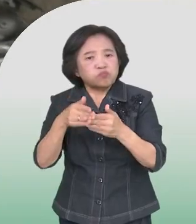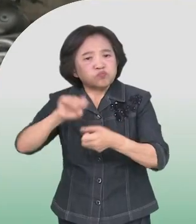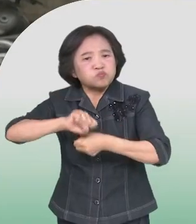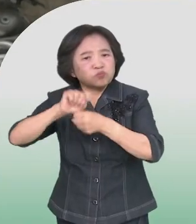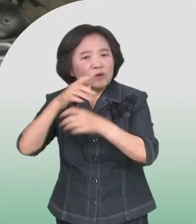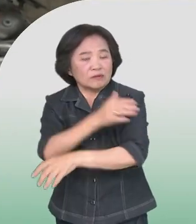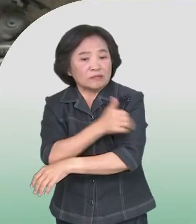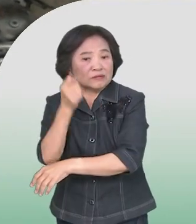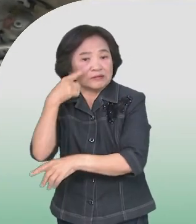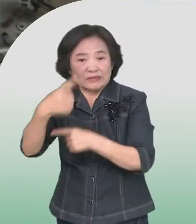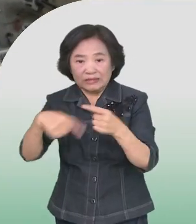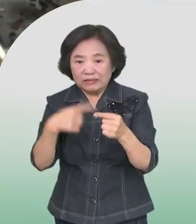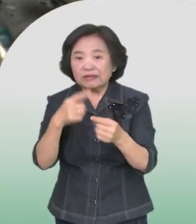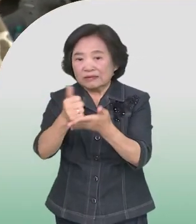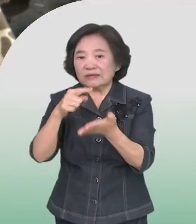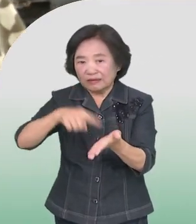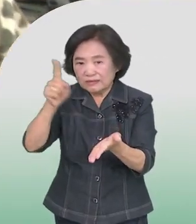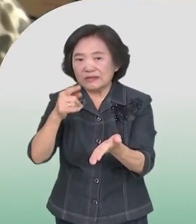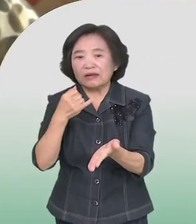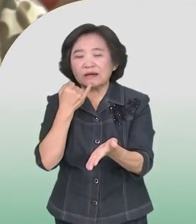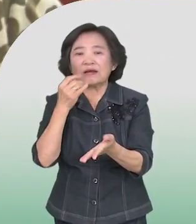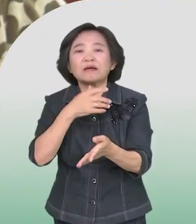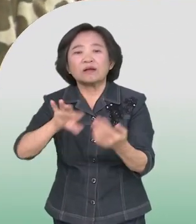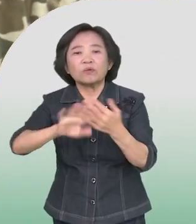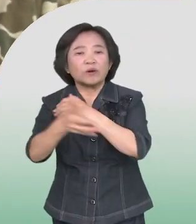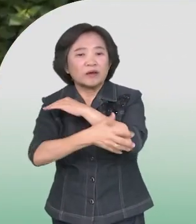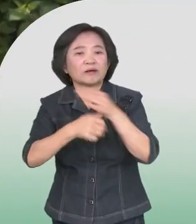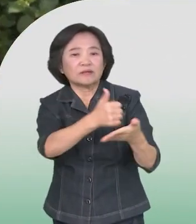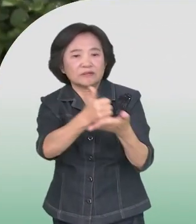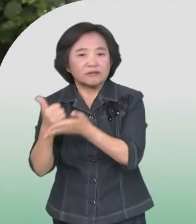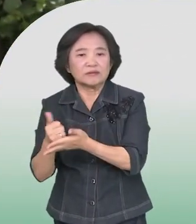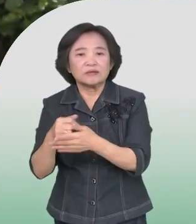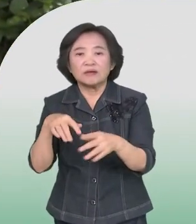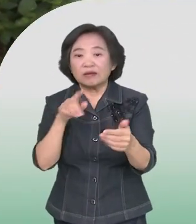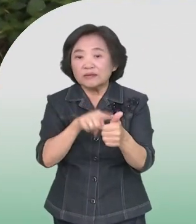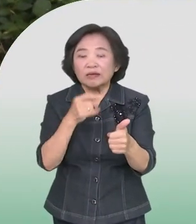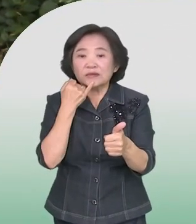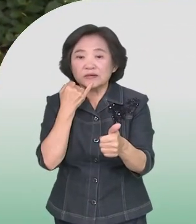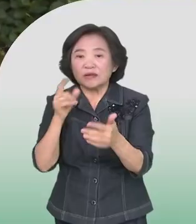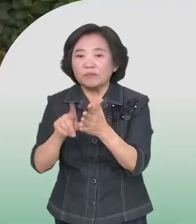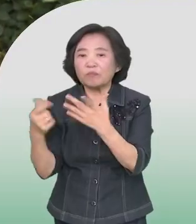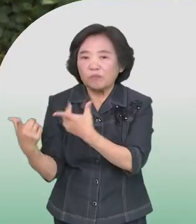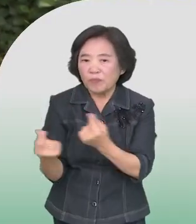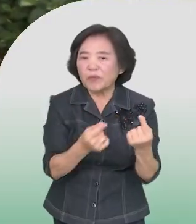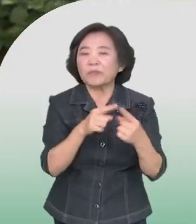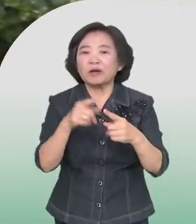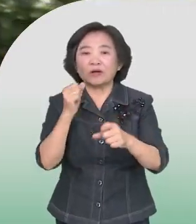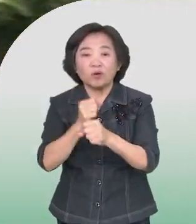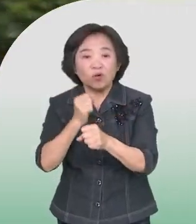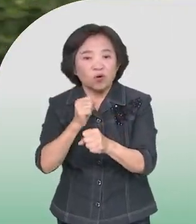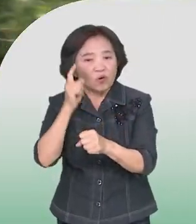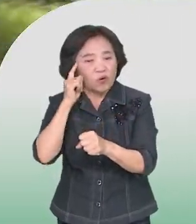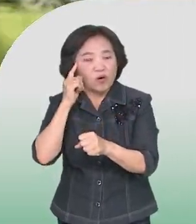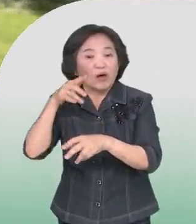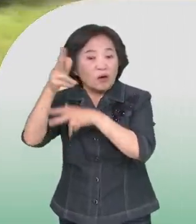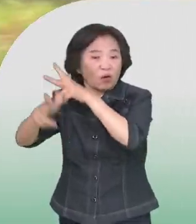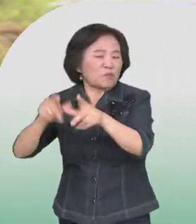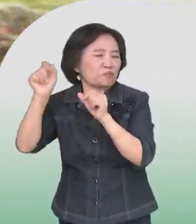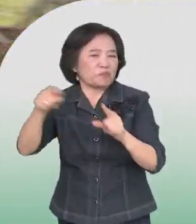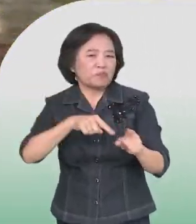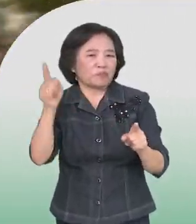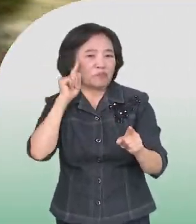福用一年请一百嘅方式，请农业外展移工，按用几张有天条嘅年历，做农事唔充地工作。当